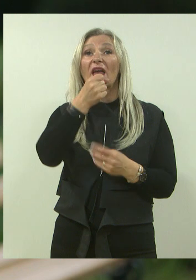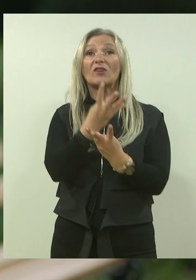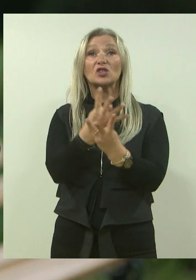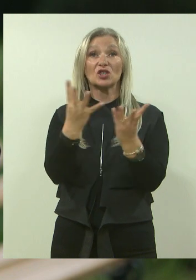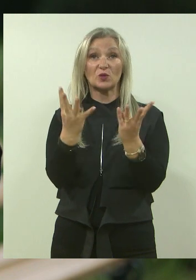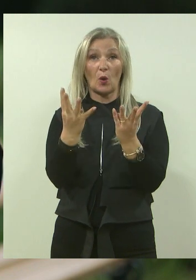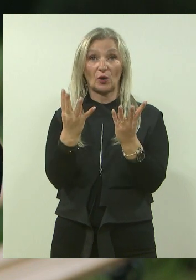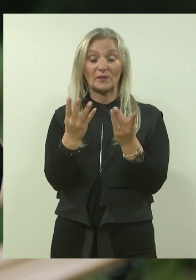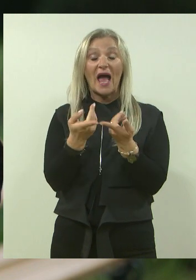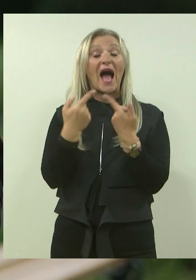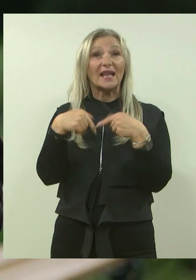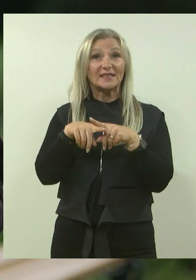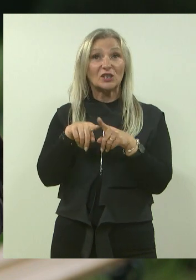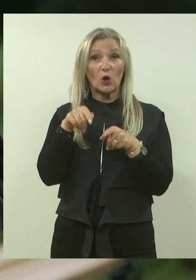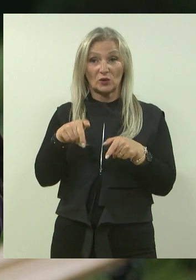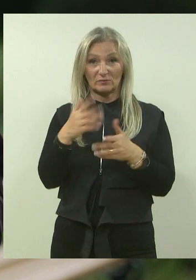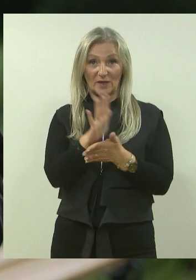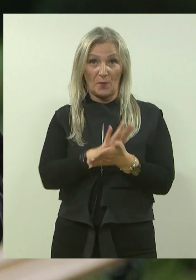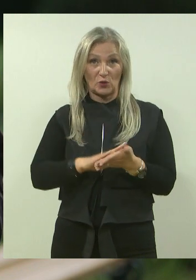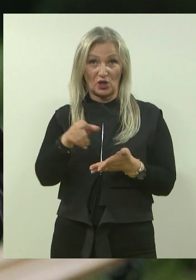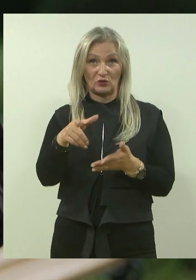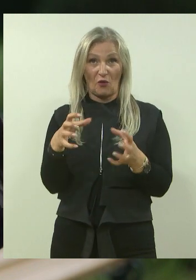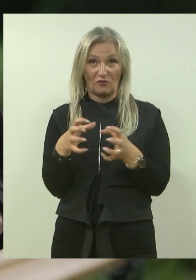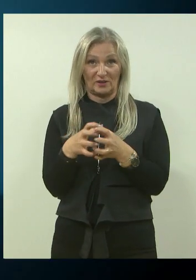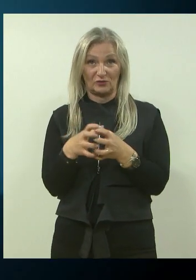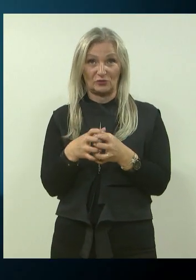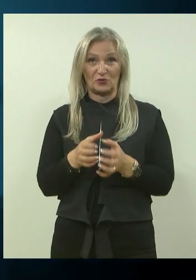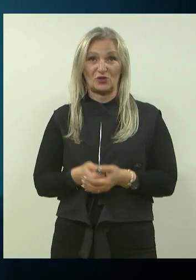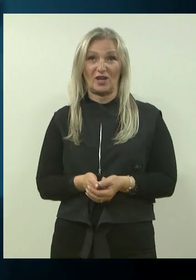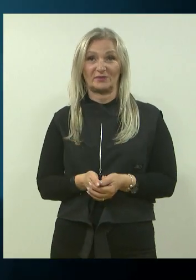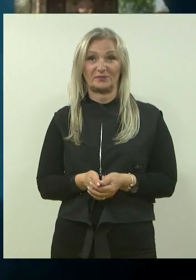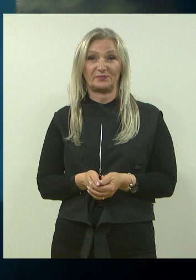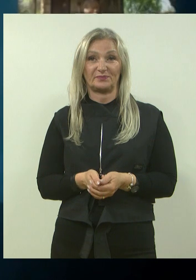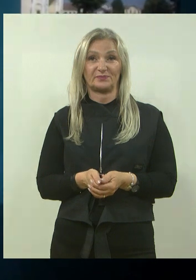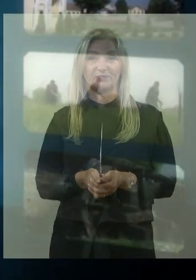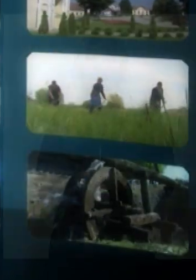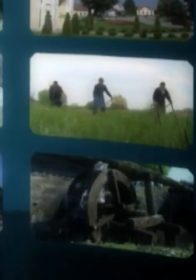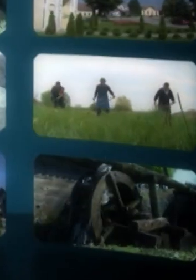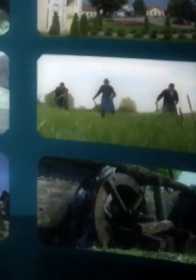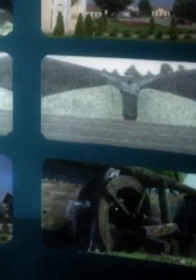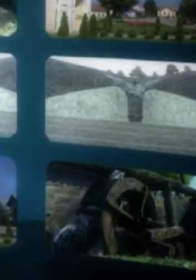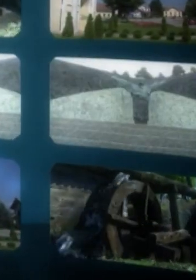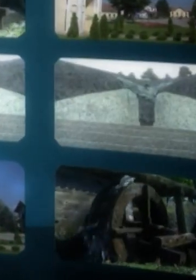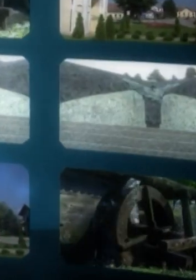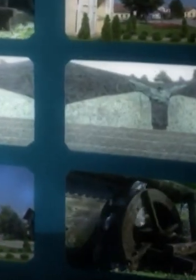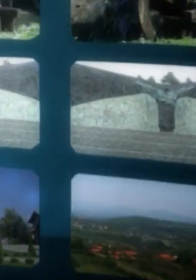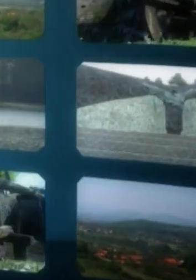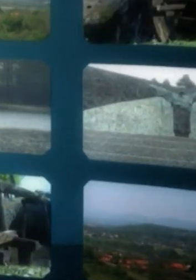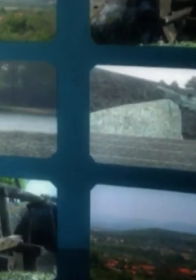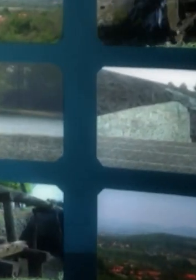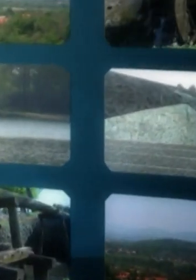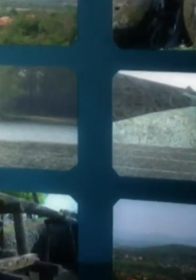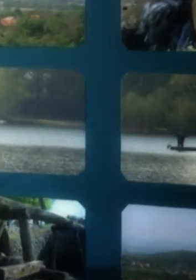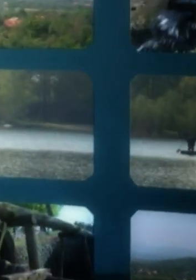A dijelić atmosfere donosimo na početku našeg ovotjednog druženja. Kaj, kaj, Kajkavci,